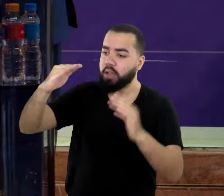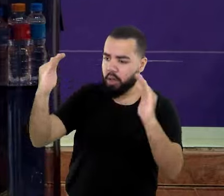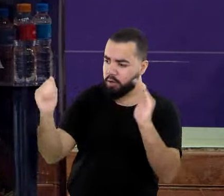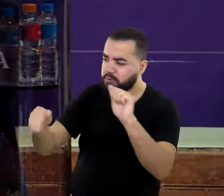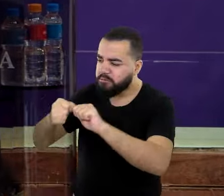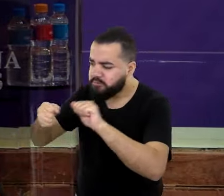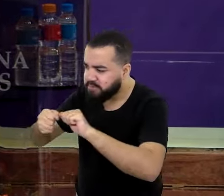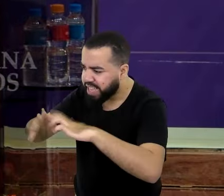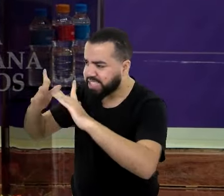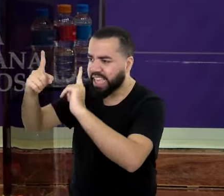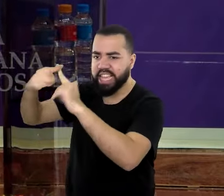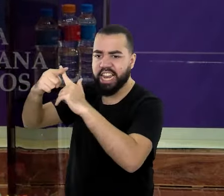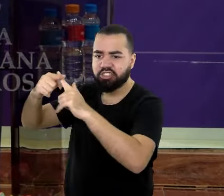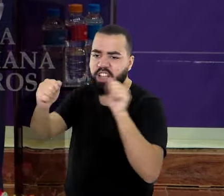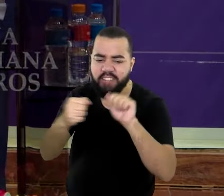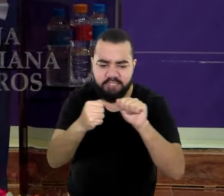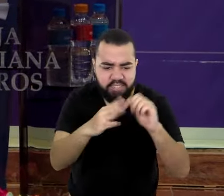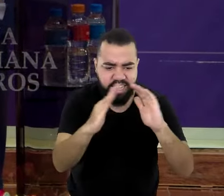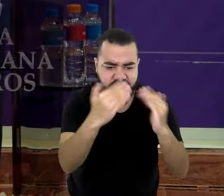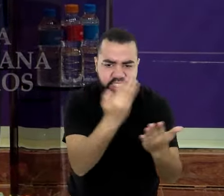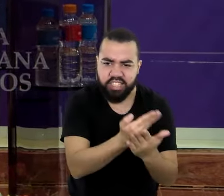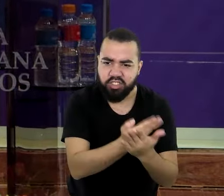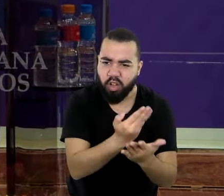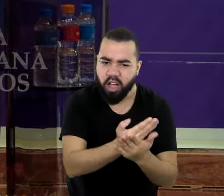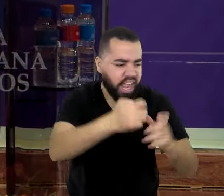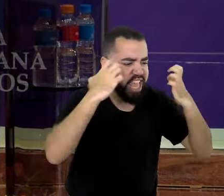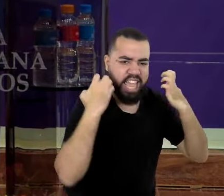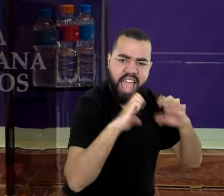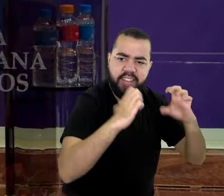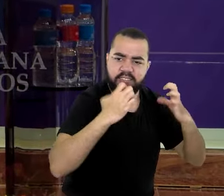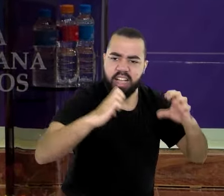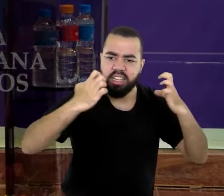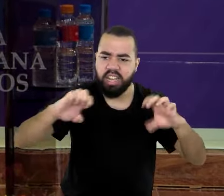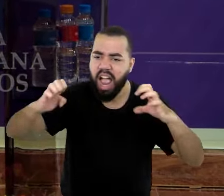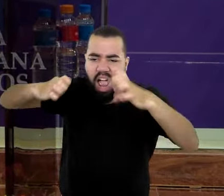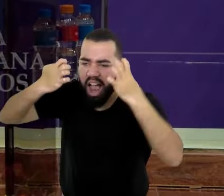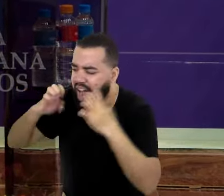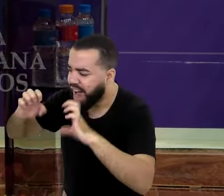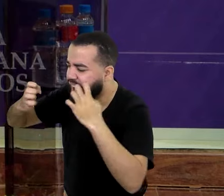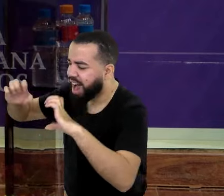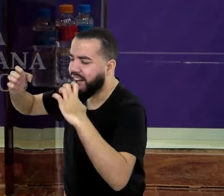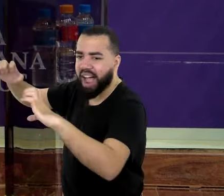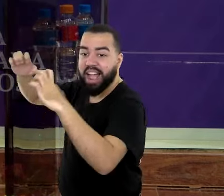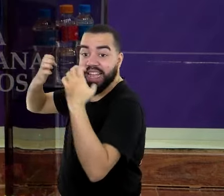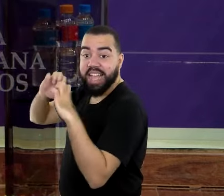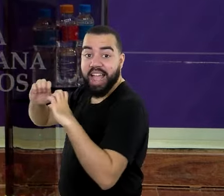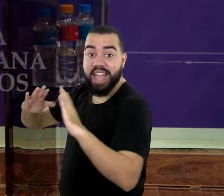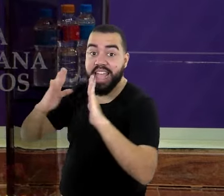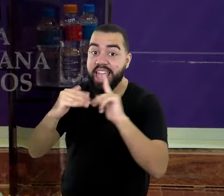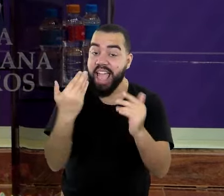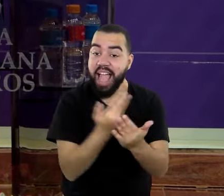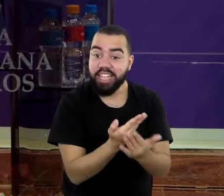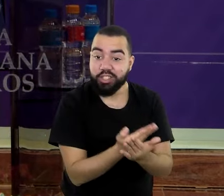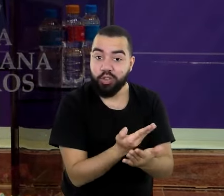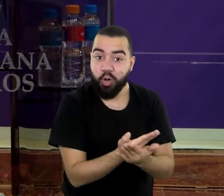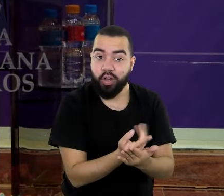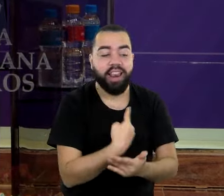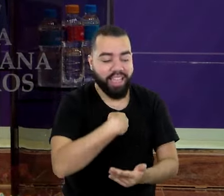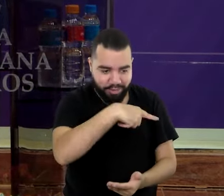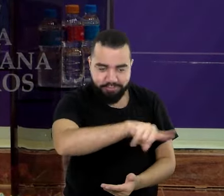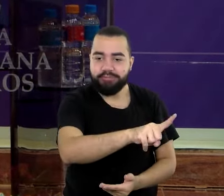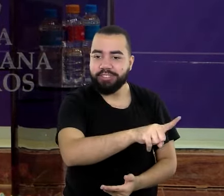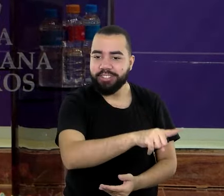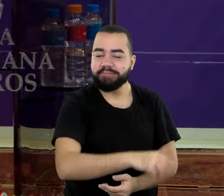그리고 전도를 했습니다. E evangelizou. 그 학교에 제가 다니는 것입니다. E aquela escola, uma dessas escolas foi onde eu